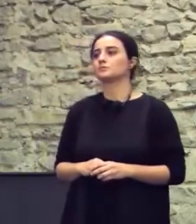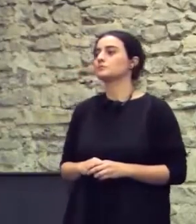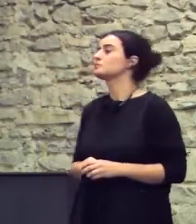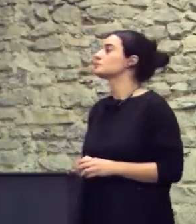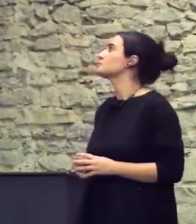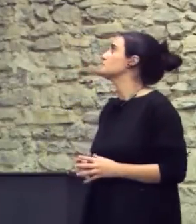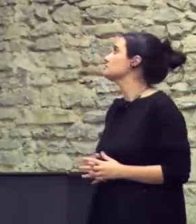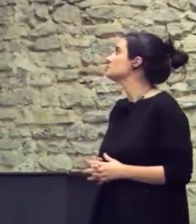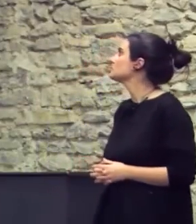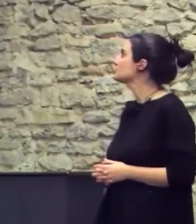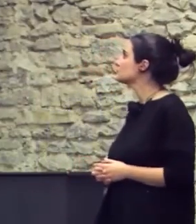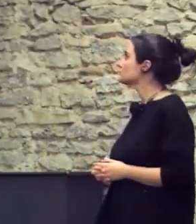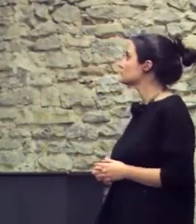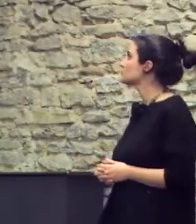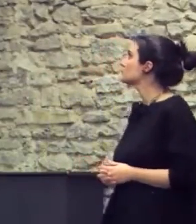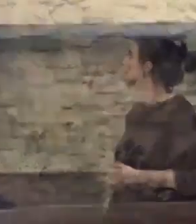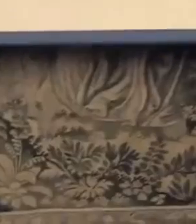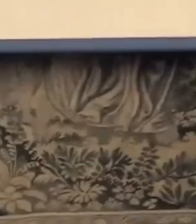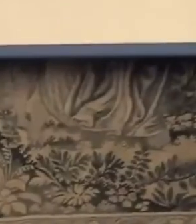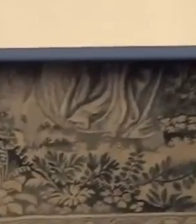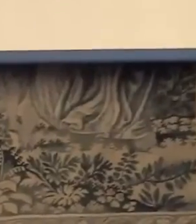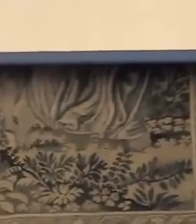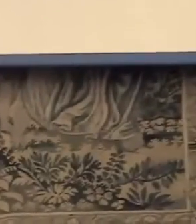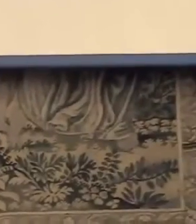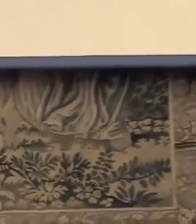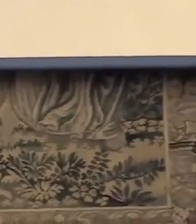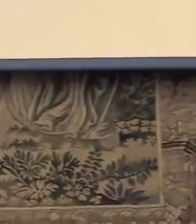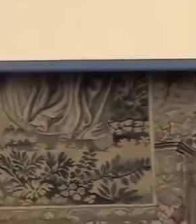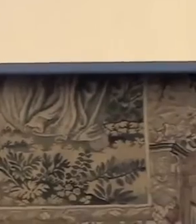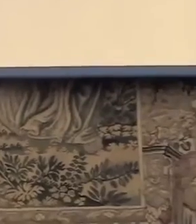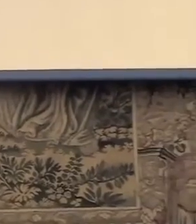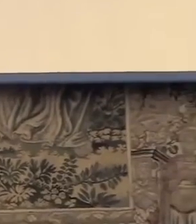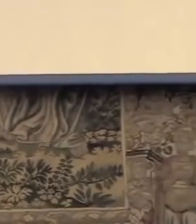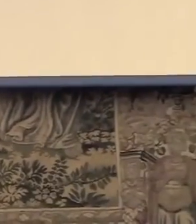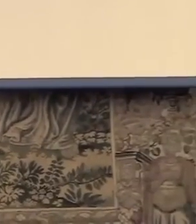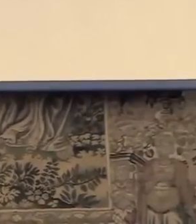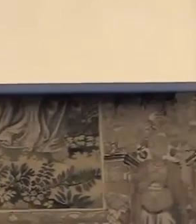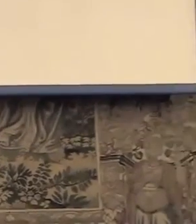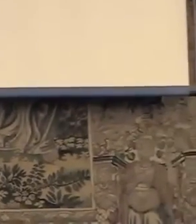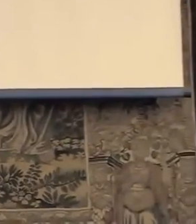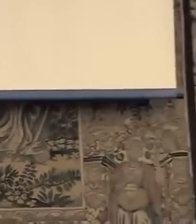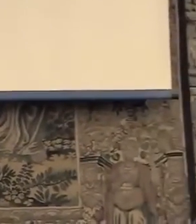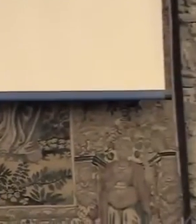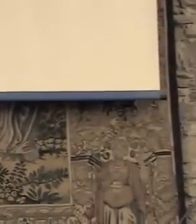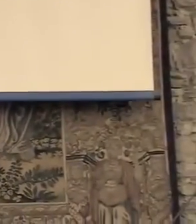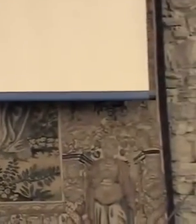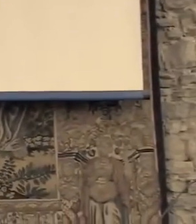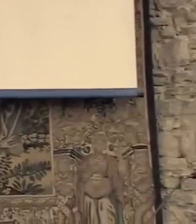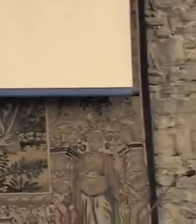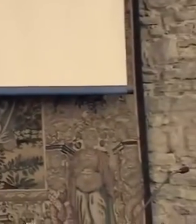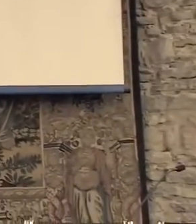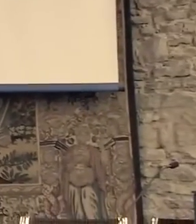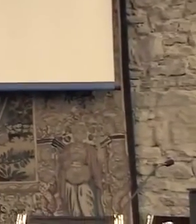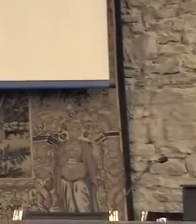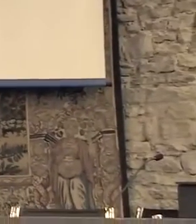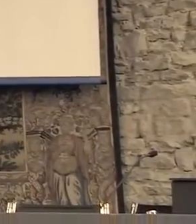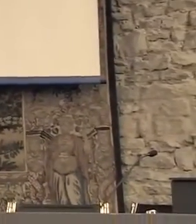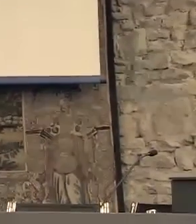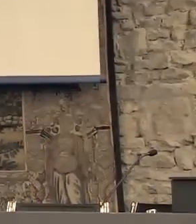Nous naissons aptes à toutes les pratiques sexuelles et à toutes les natures de plaisir, mais il est évident que tout nous conduit à